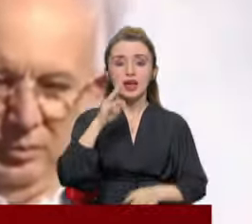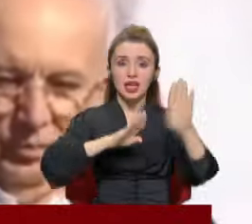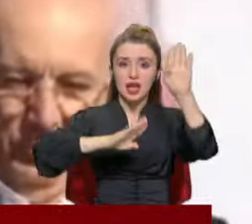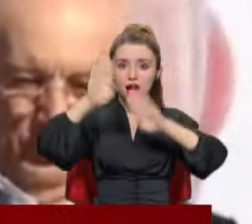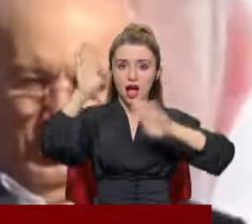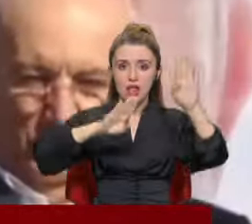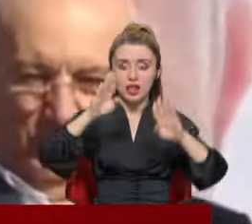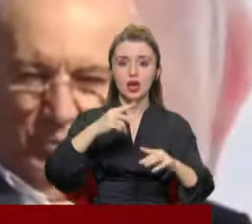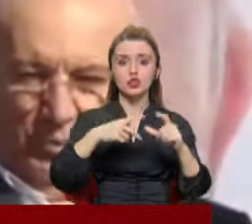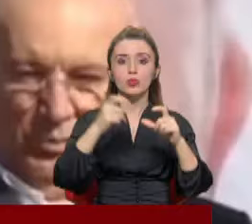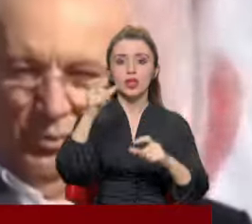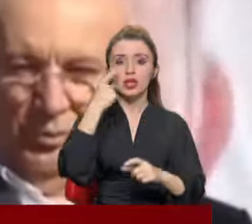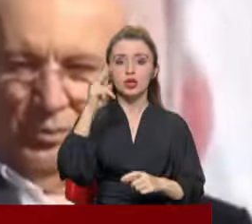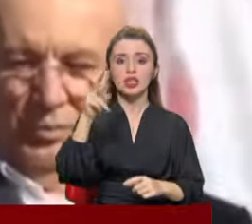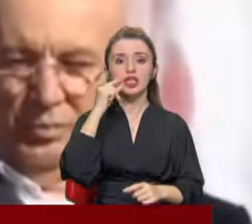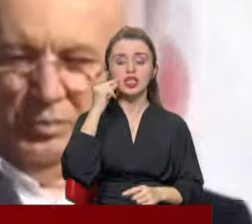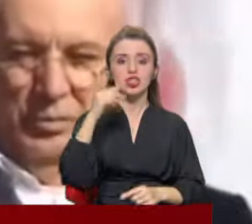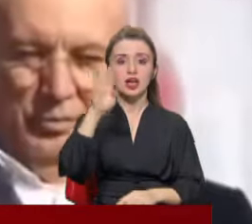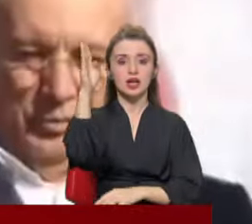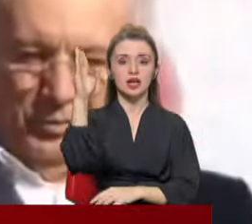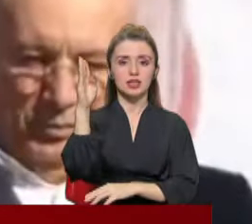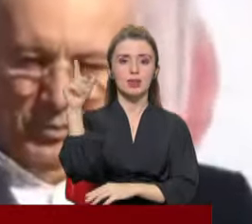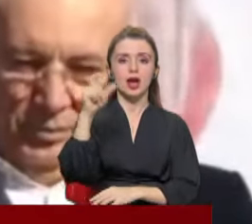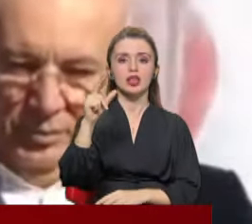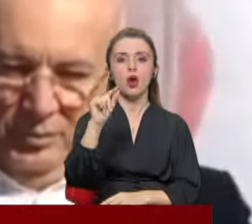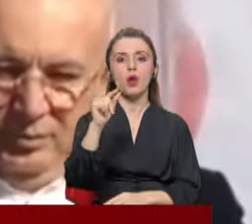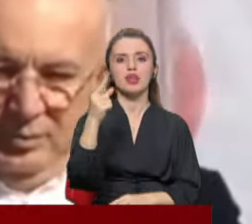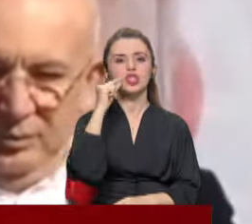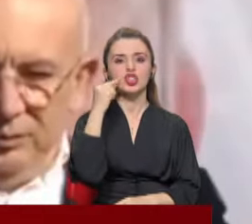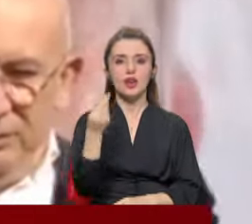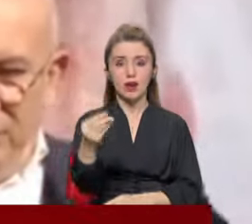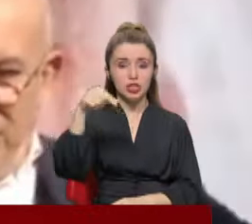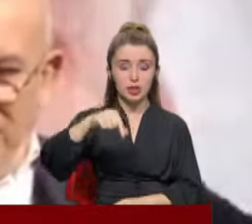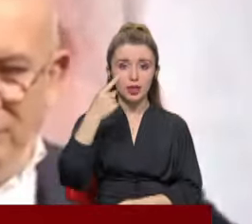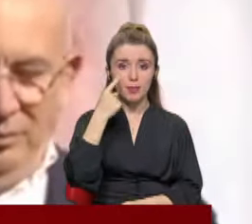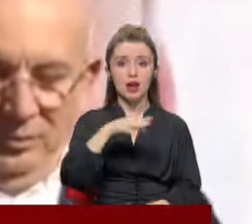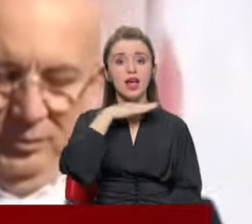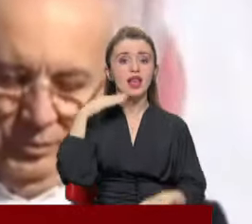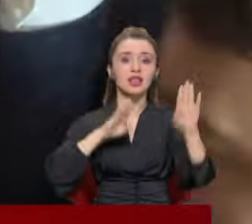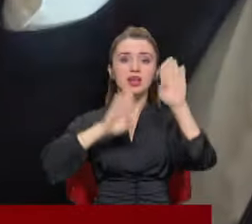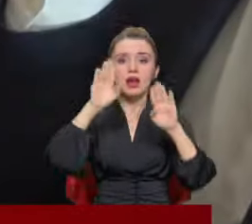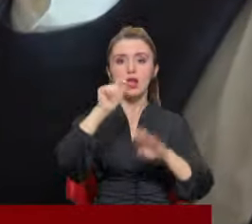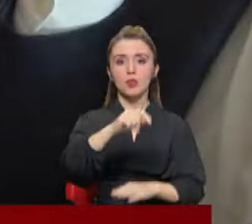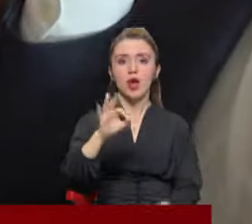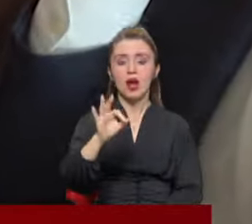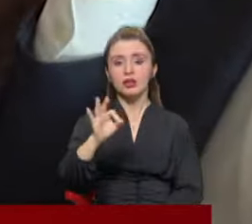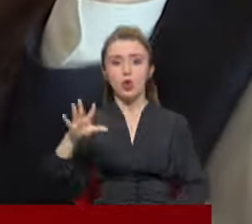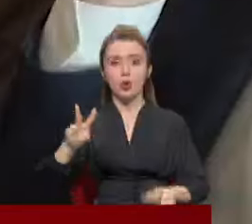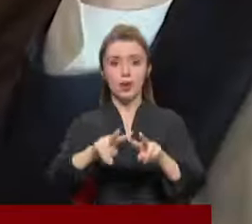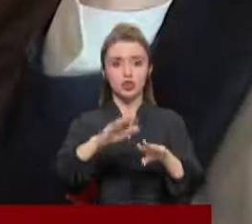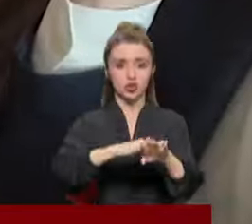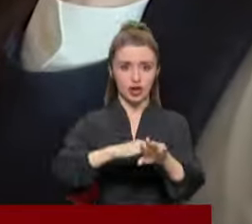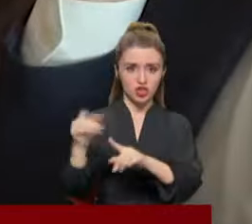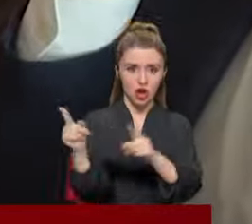ihalelere Şubat ayında 2 kişiye, Kasım ayında 11 kişiye vermiş. Şimdi sürekli olarak et ihalesi yapıyorum. Altınok ve Yavaş